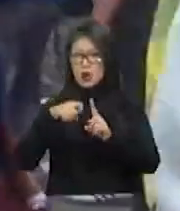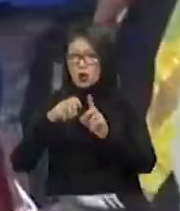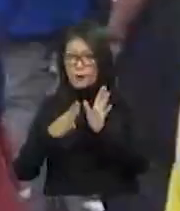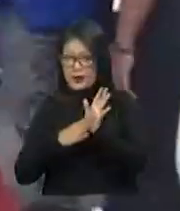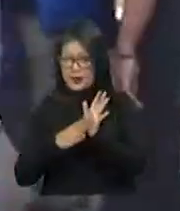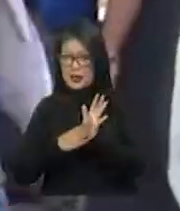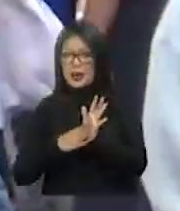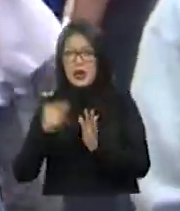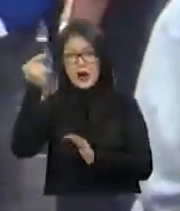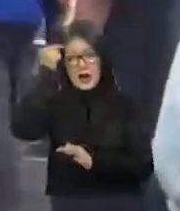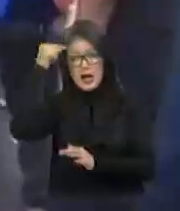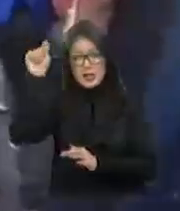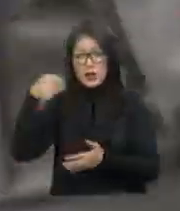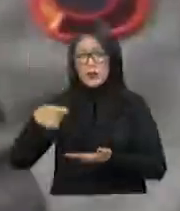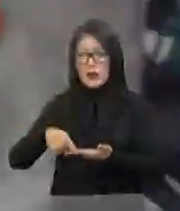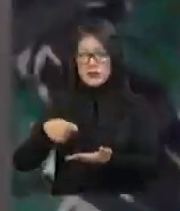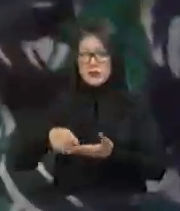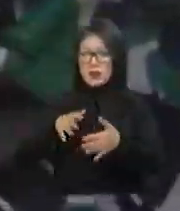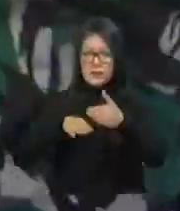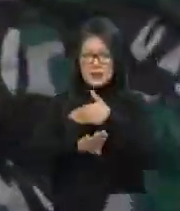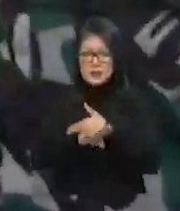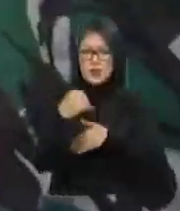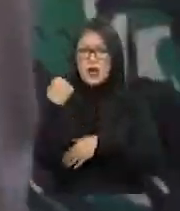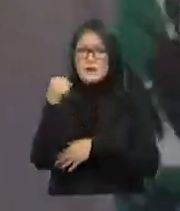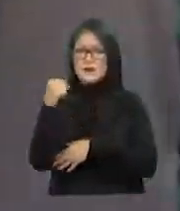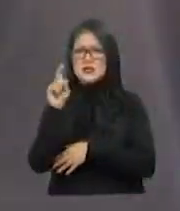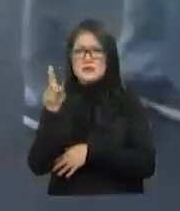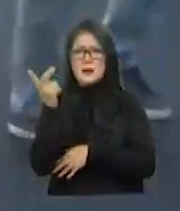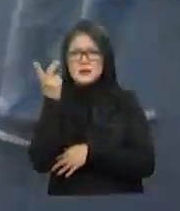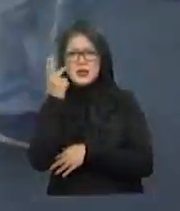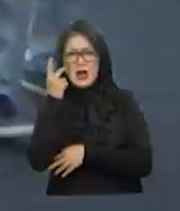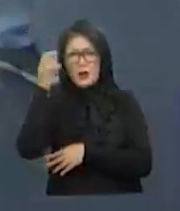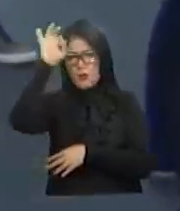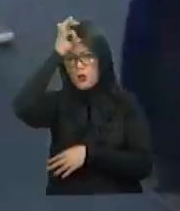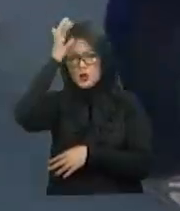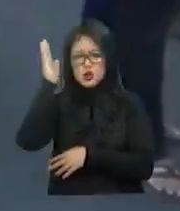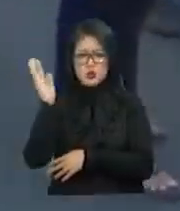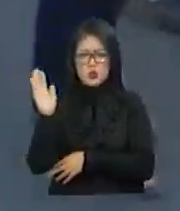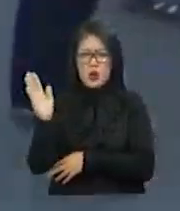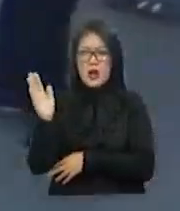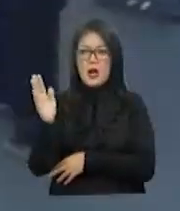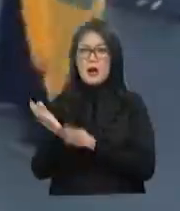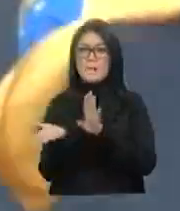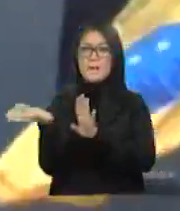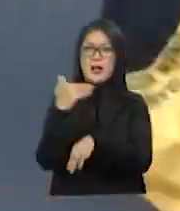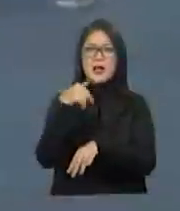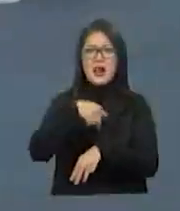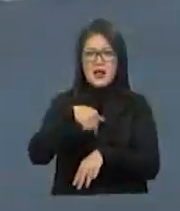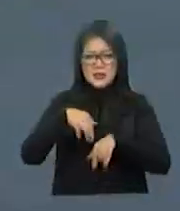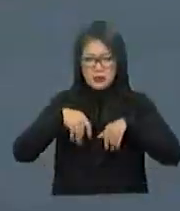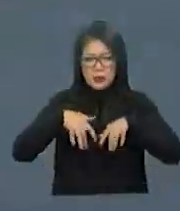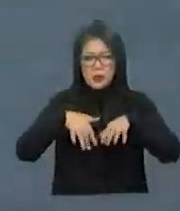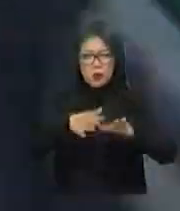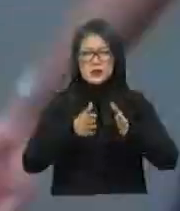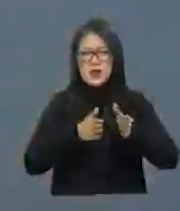massa mahasiswa tak bisa masuk ke dalam karena pintu gerbang dijaga aparat. Masa memilih kembali ke jalan dan memblokade jalan Ahmad